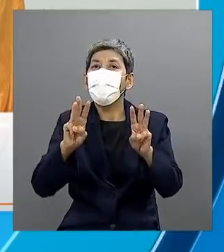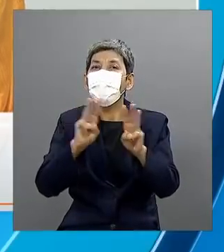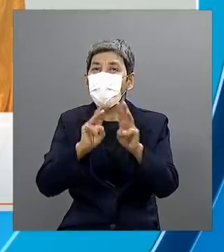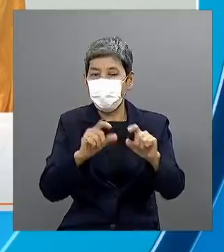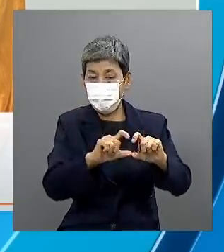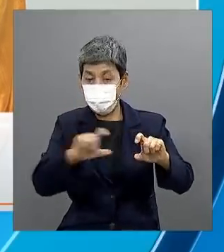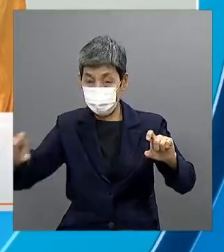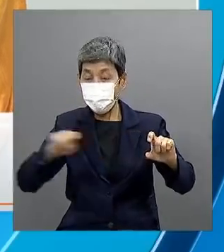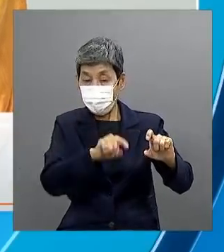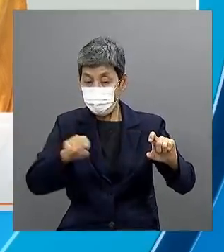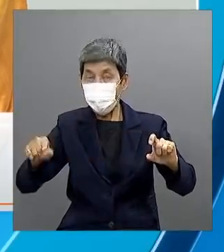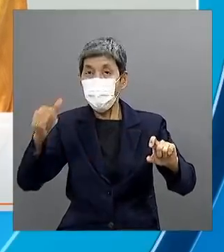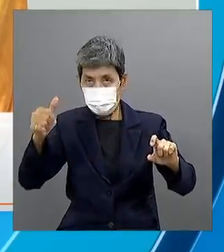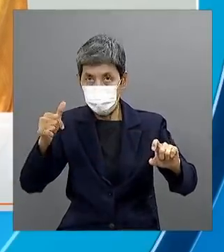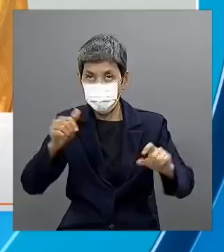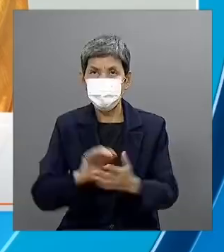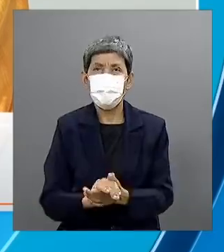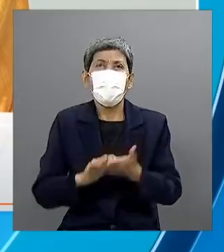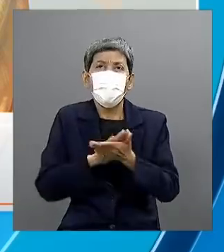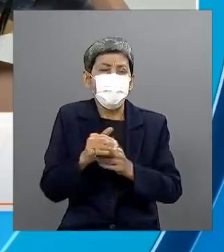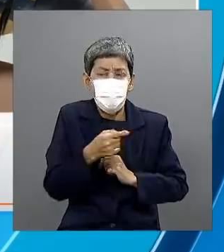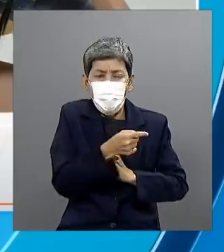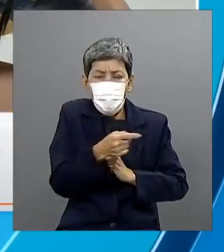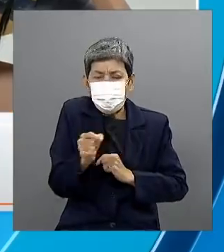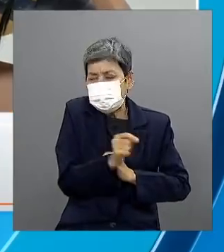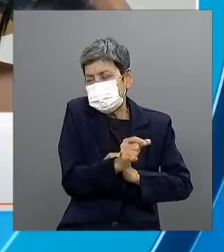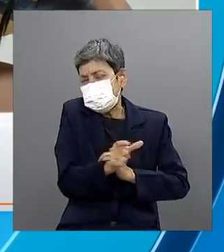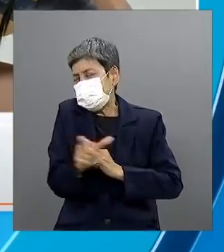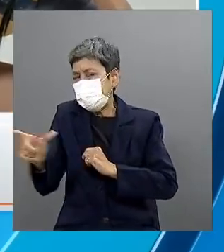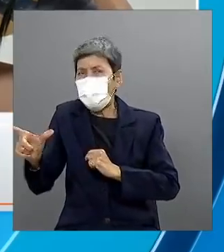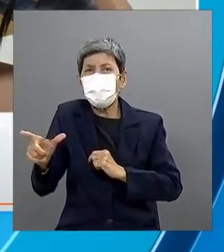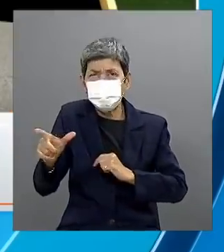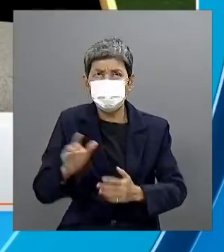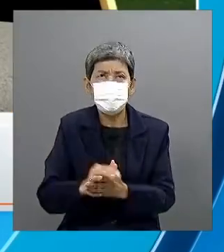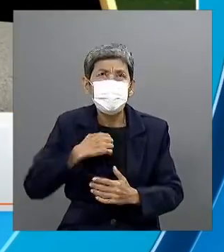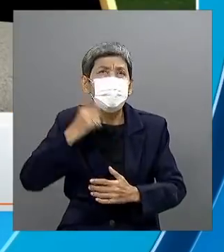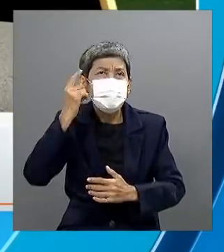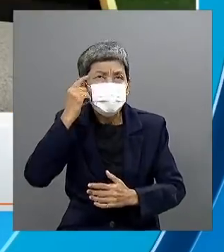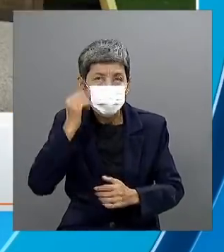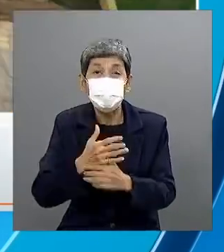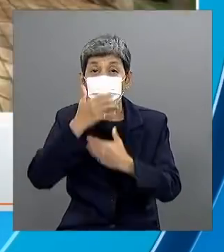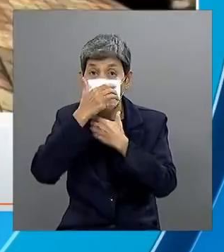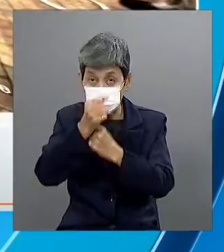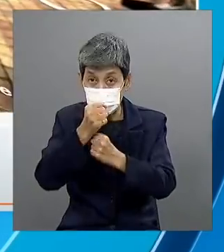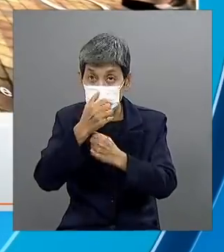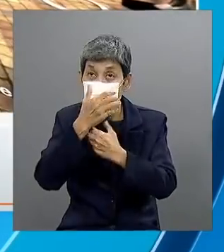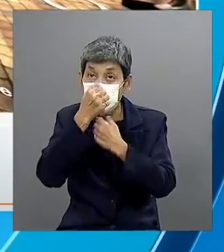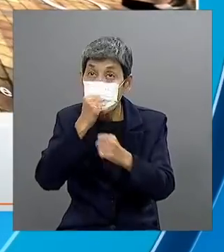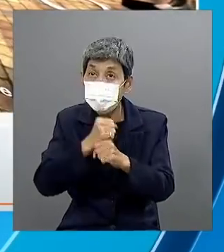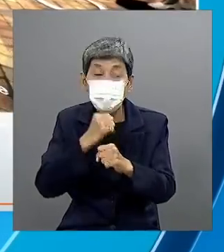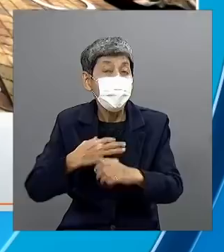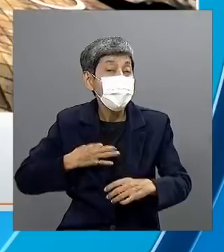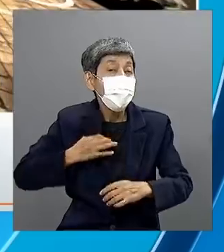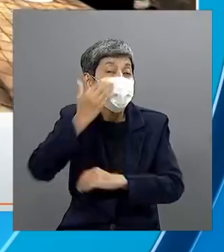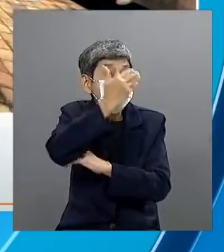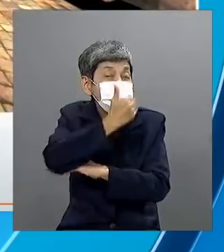ะค่ะนะขออนุญาตไม่อ่านนะคะคุณพงษ์เพราะมันยาวมากนะคะก็เชื่อว่านะคะใครที่สนใจเรื่องราวของผ้าสวยๆนะคะไปชม